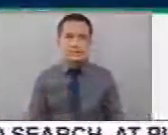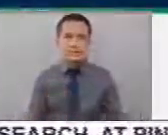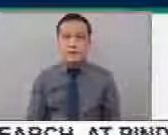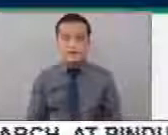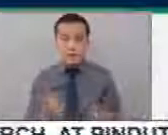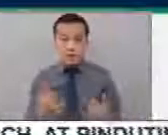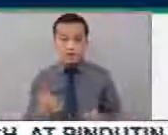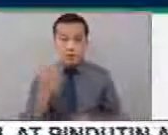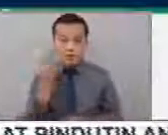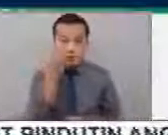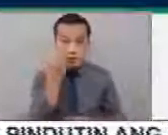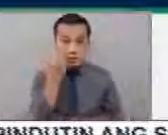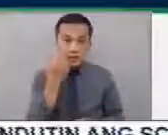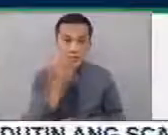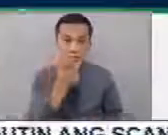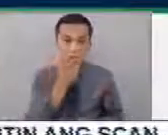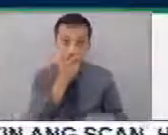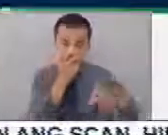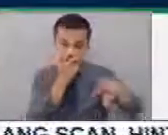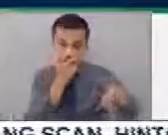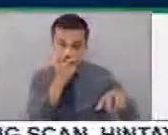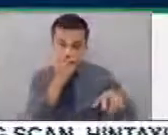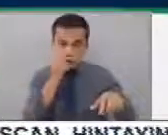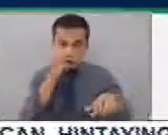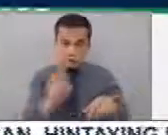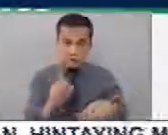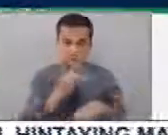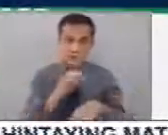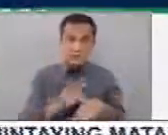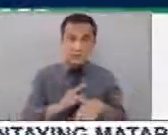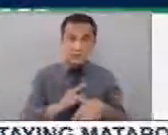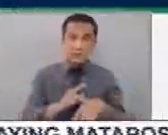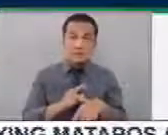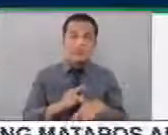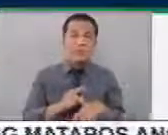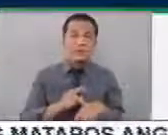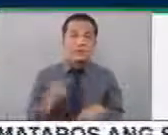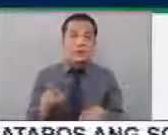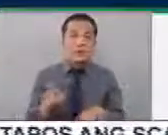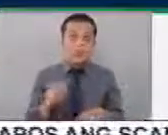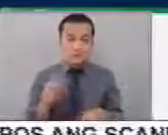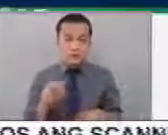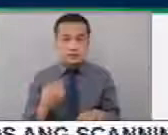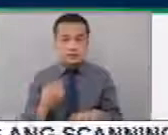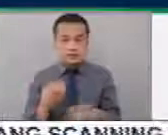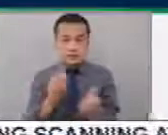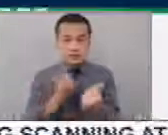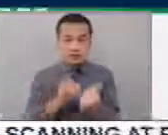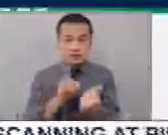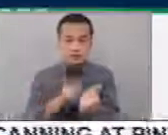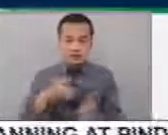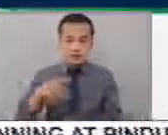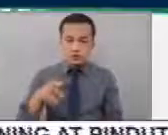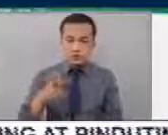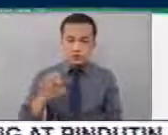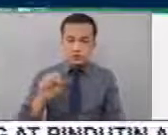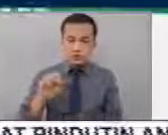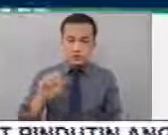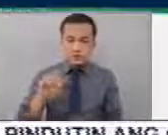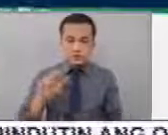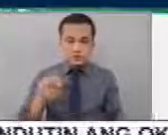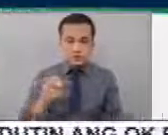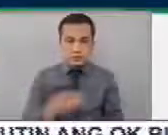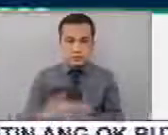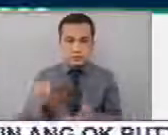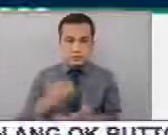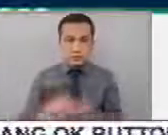nga bakuna nga mo positive gihapon ka sa COVID-19. Ang importante lang dapat nasabtan sa tanan. Ang importante lang